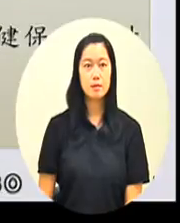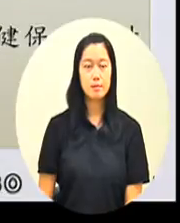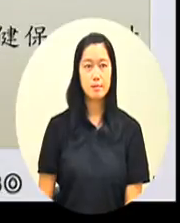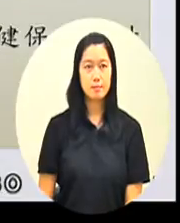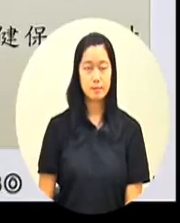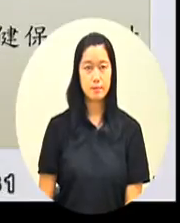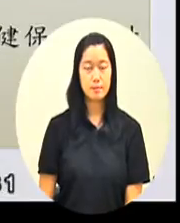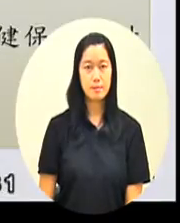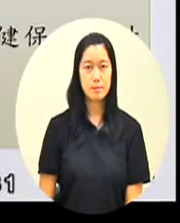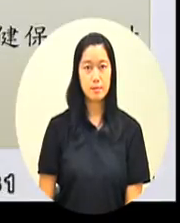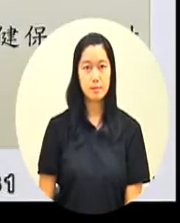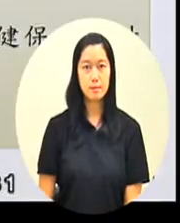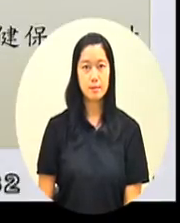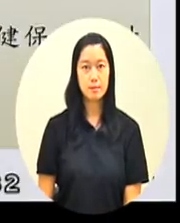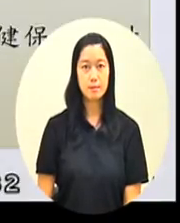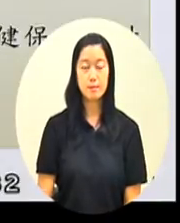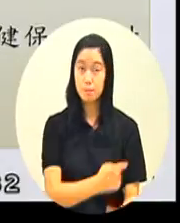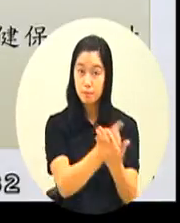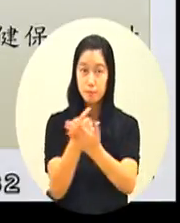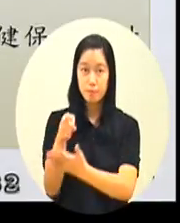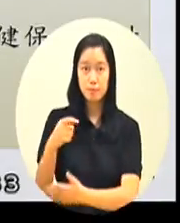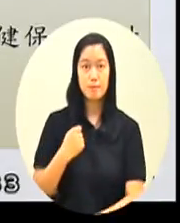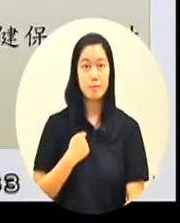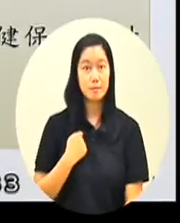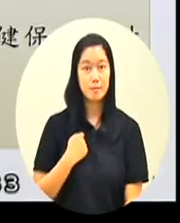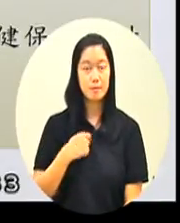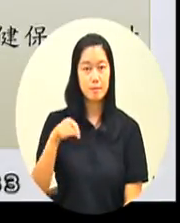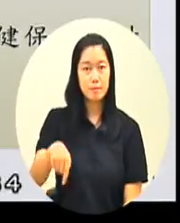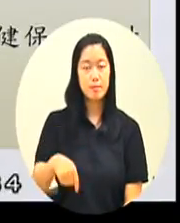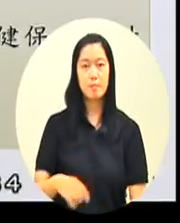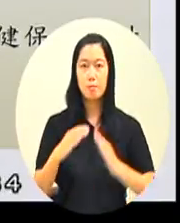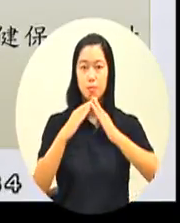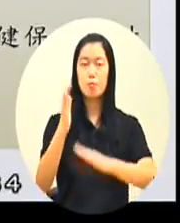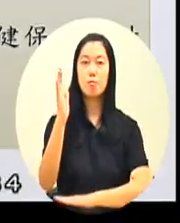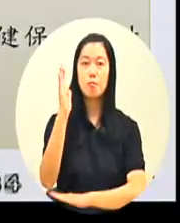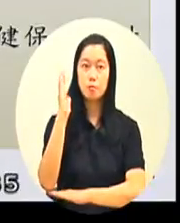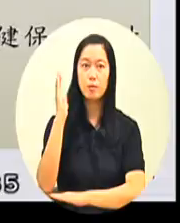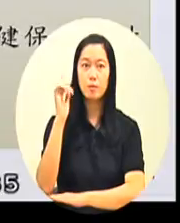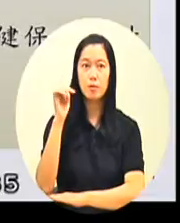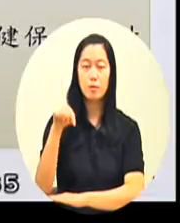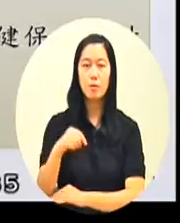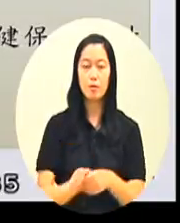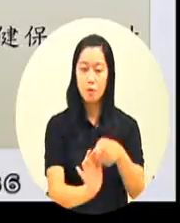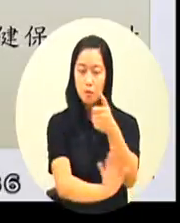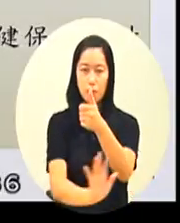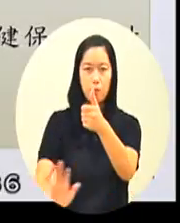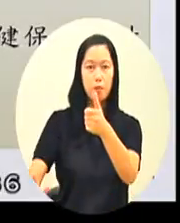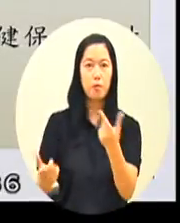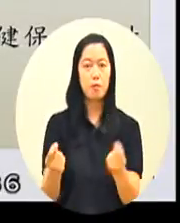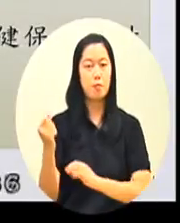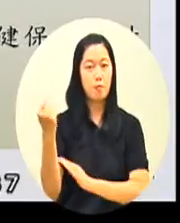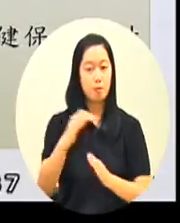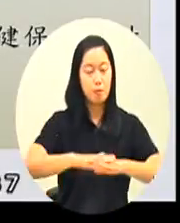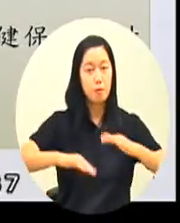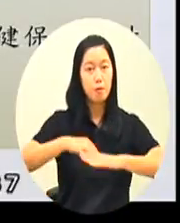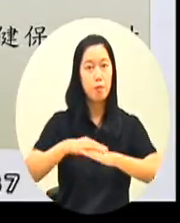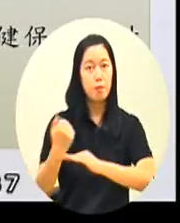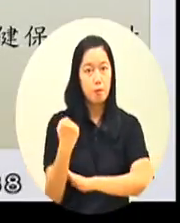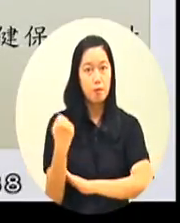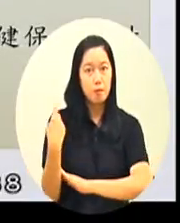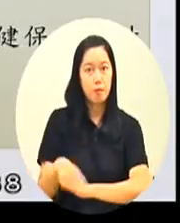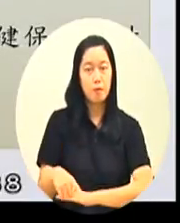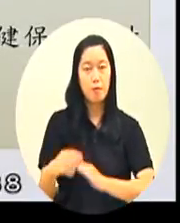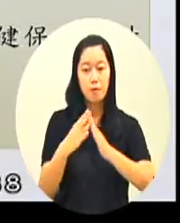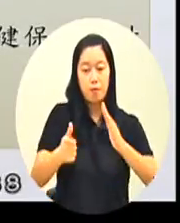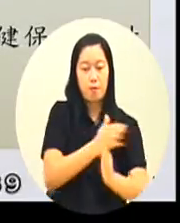还有一项就是大家应该已经了解，就是市政府经过各局处的努力，尤其市长的带领之